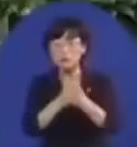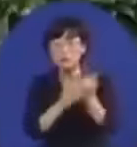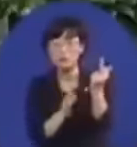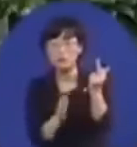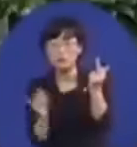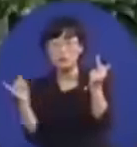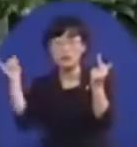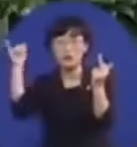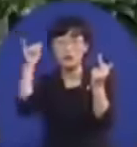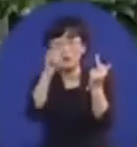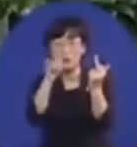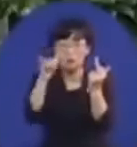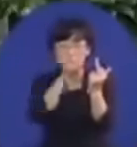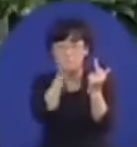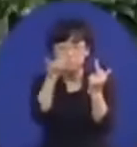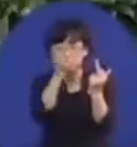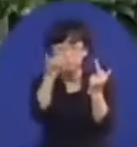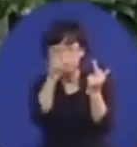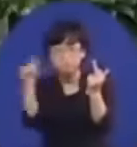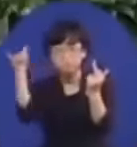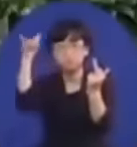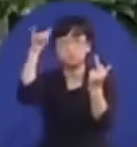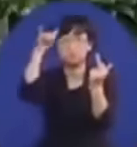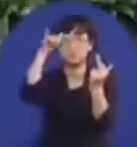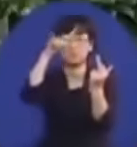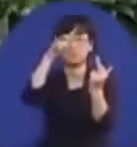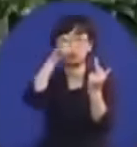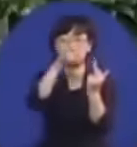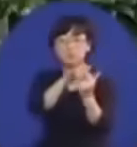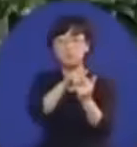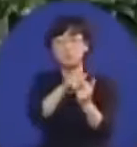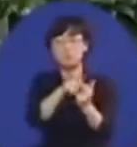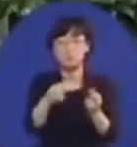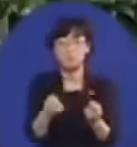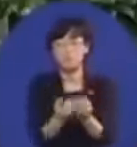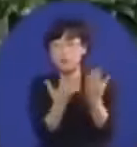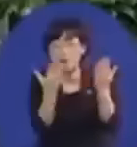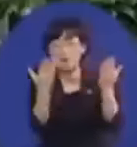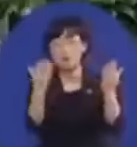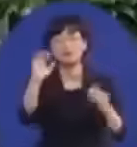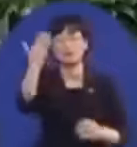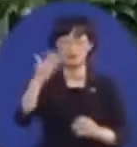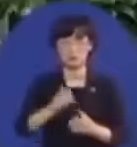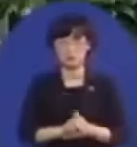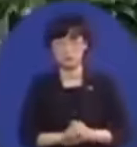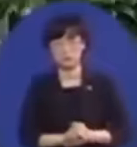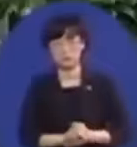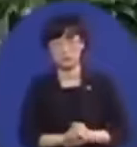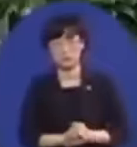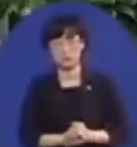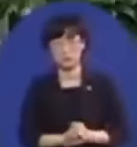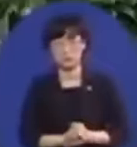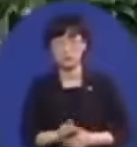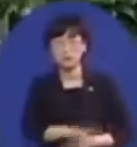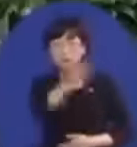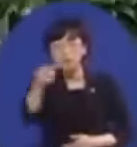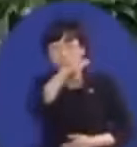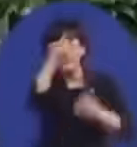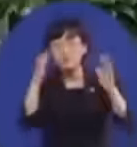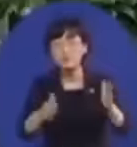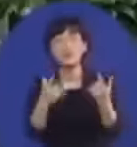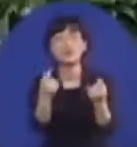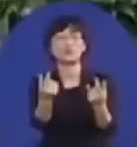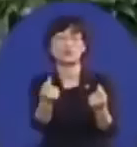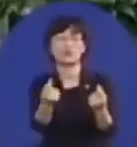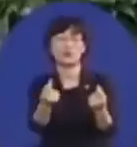비행기가 산에서 길을 잃어버리고 방황하다가 감각을 잃고 추락한 것입니다. 우리 인생도 이와